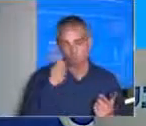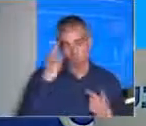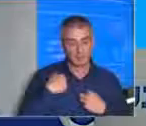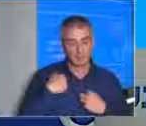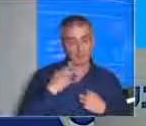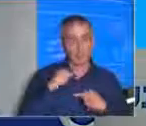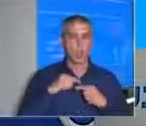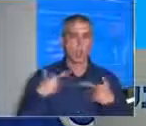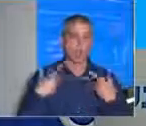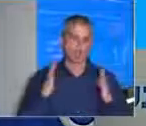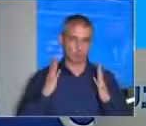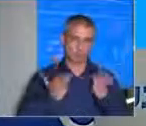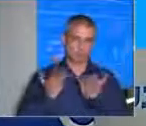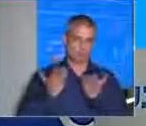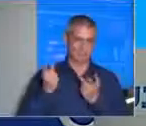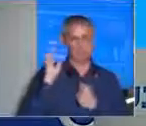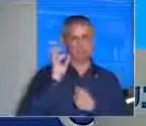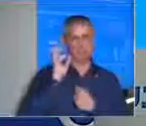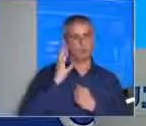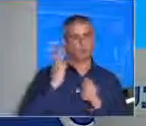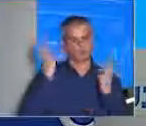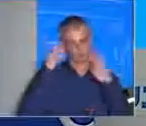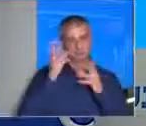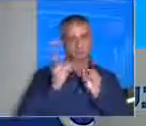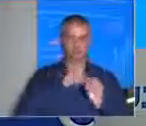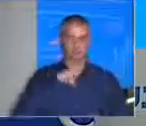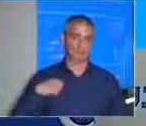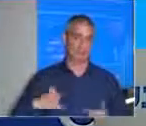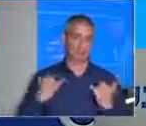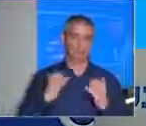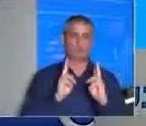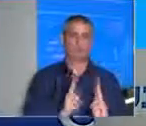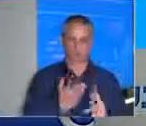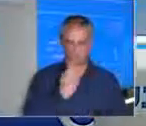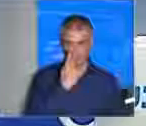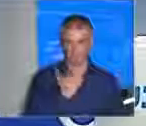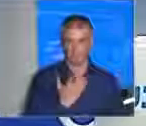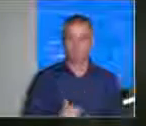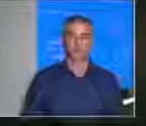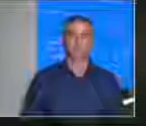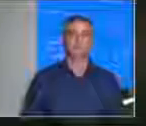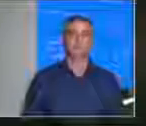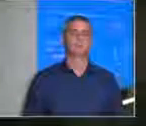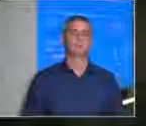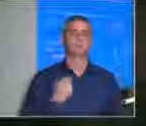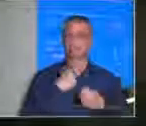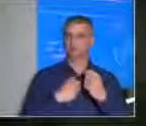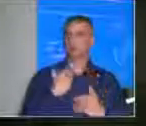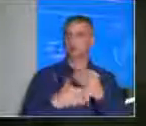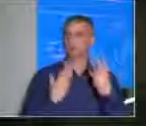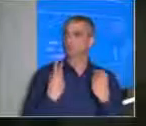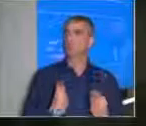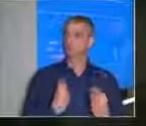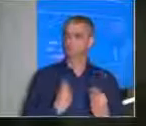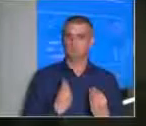לדעתי אופטימי מדי ביחס לסיכויי הדיל הזה עם הסינים שעכשיו נתקע. הנה בוא נראה. The deal itself is going along pretty